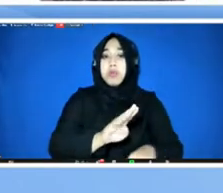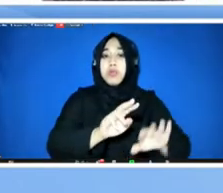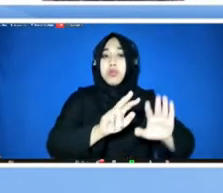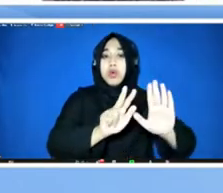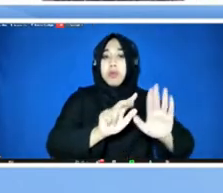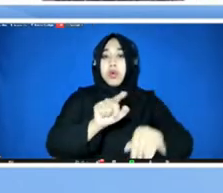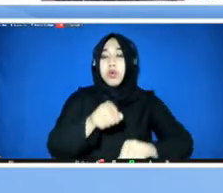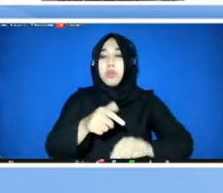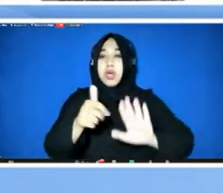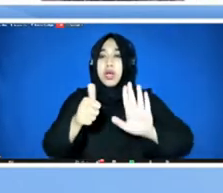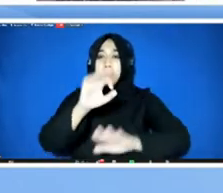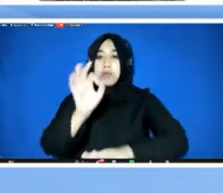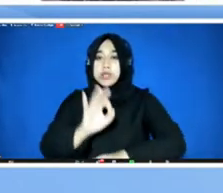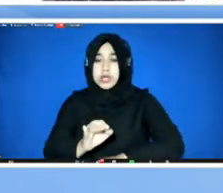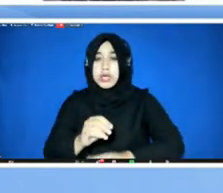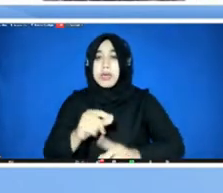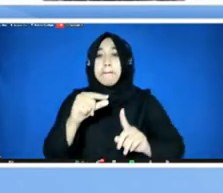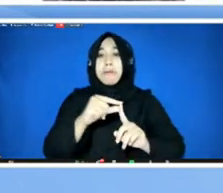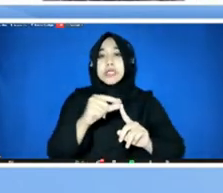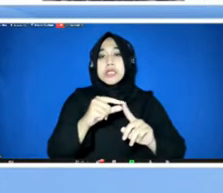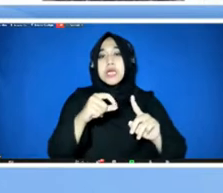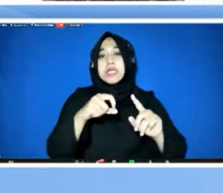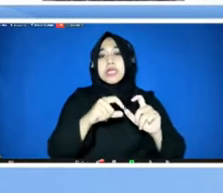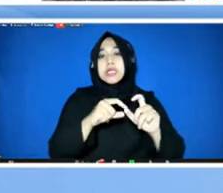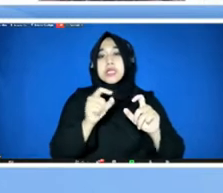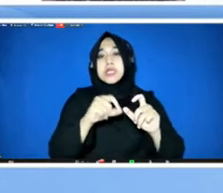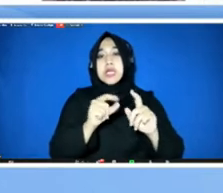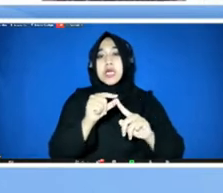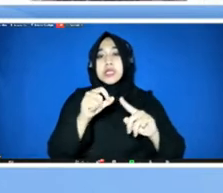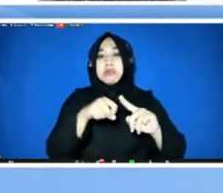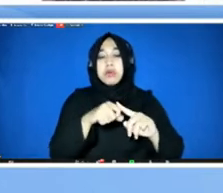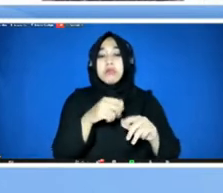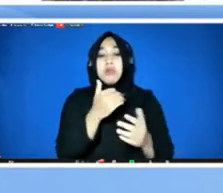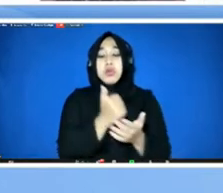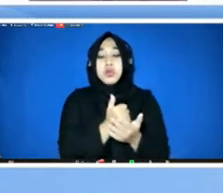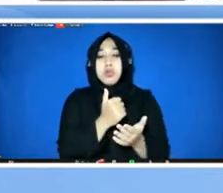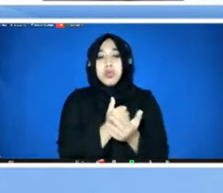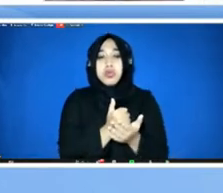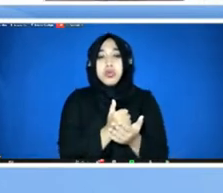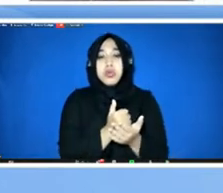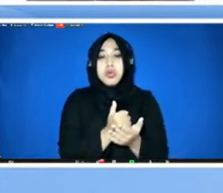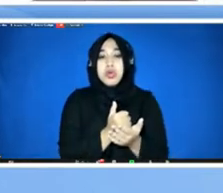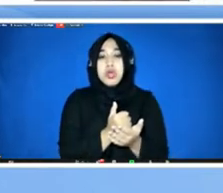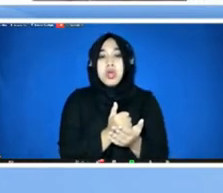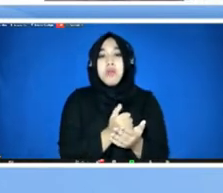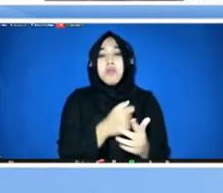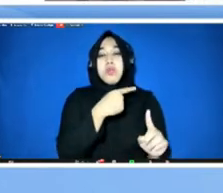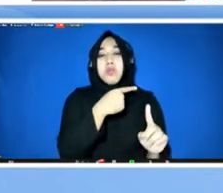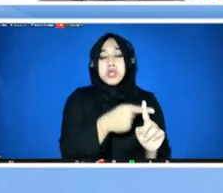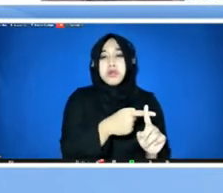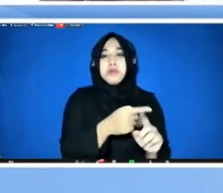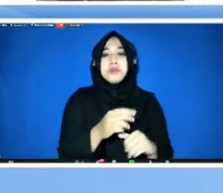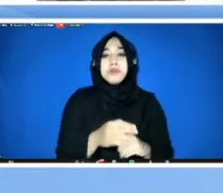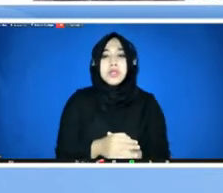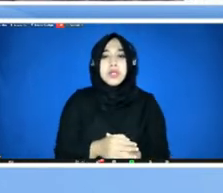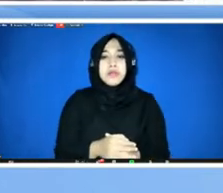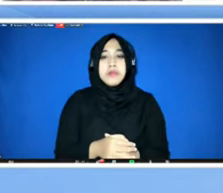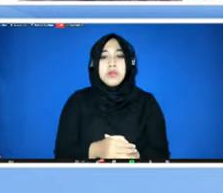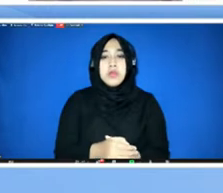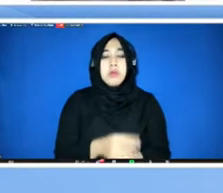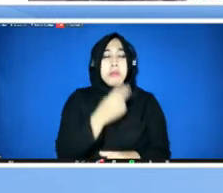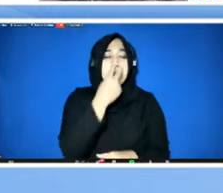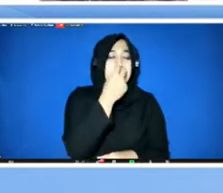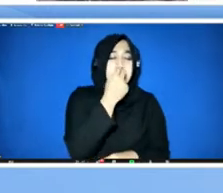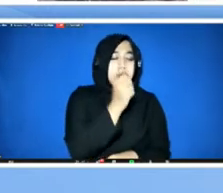suspek yang ini berpotensi sekali pada konteks community surveillance untuk positif. Aspek itu yang pilek-pilek, batuk-batuk, karena kader datang ke